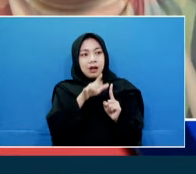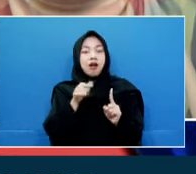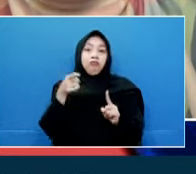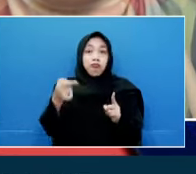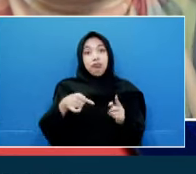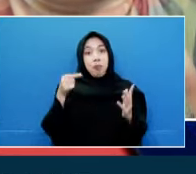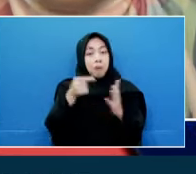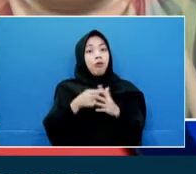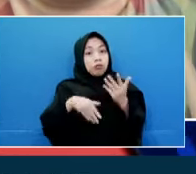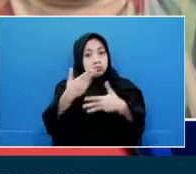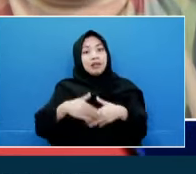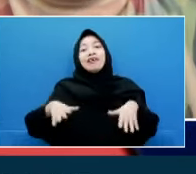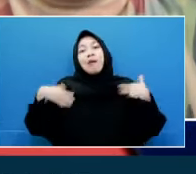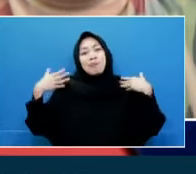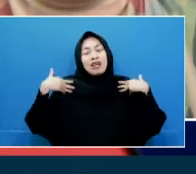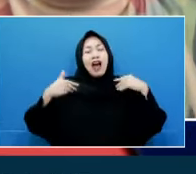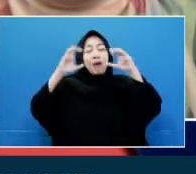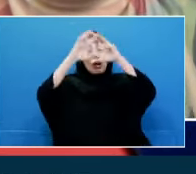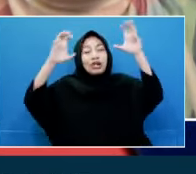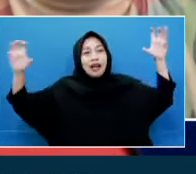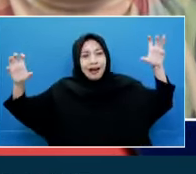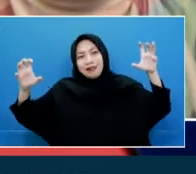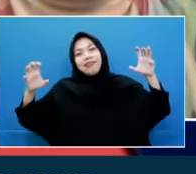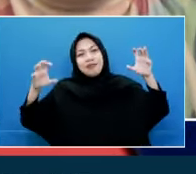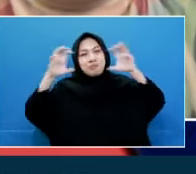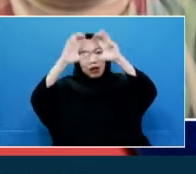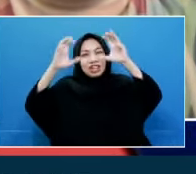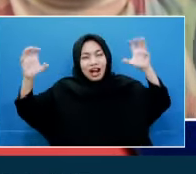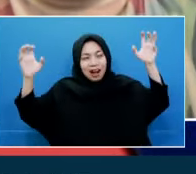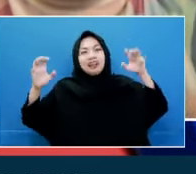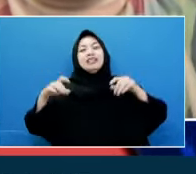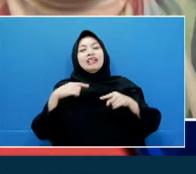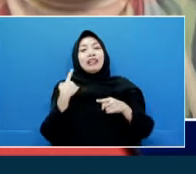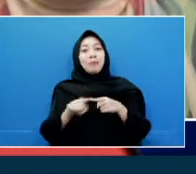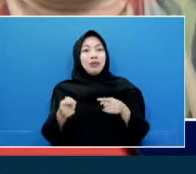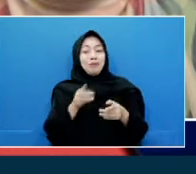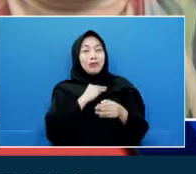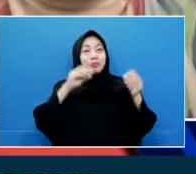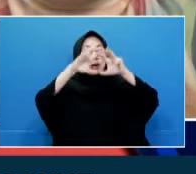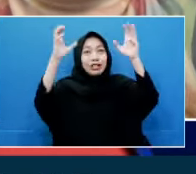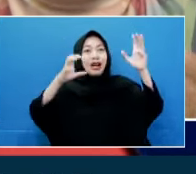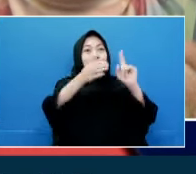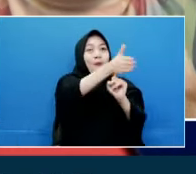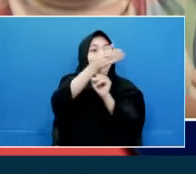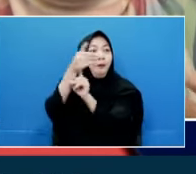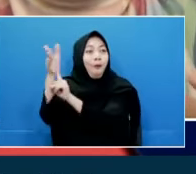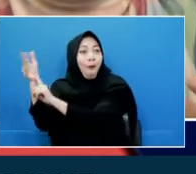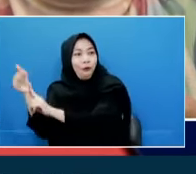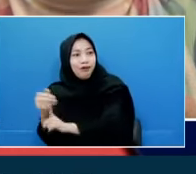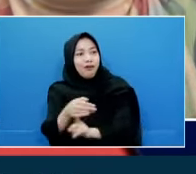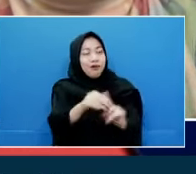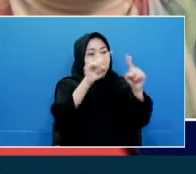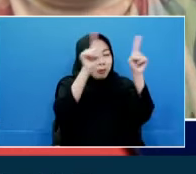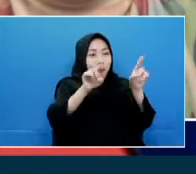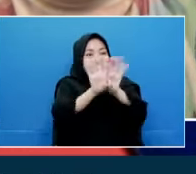bergembira dong harus meriah gitu he harus tapi meriah kan Iya tapi kan bukan berarti kemudian tidak ada ruang yang kemudian bisa